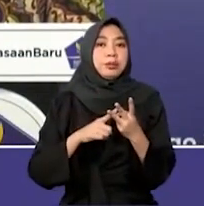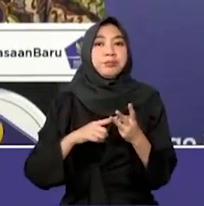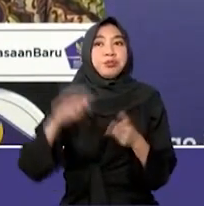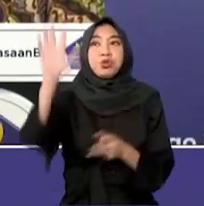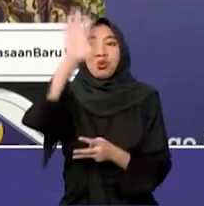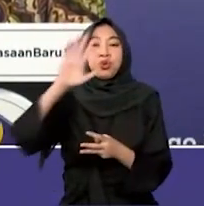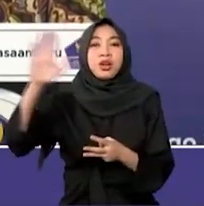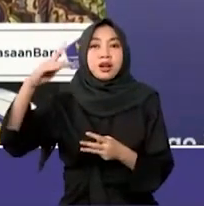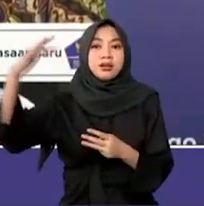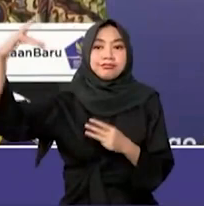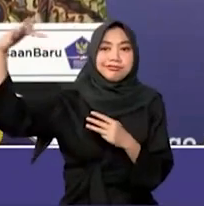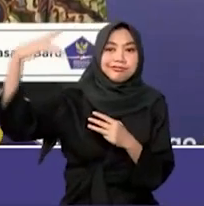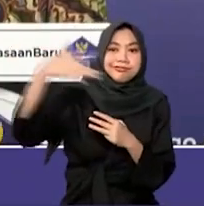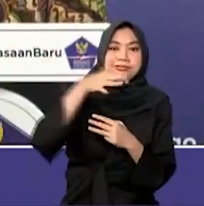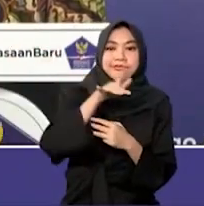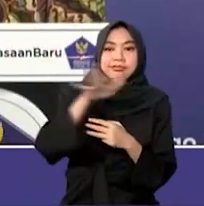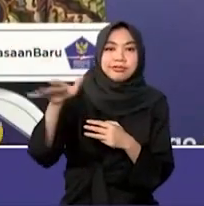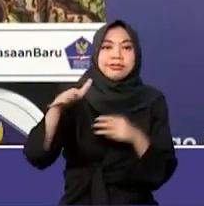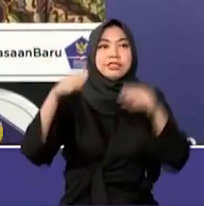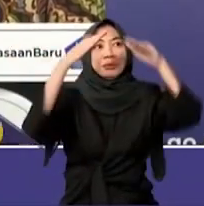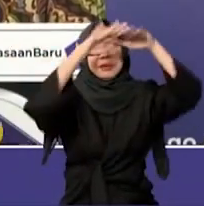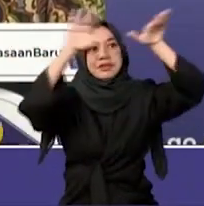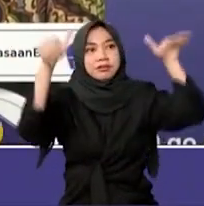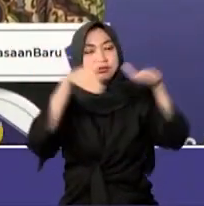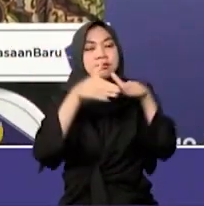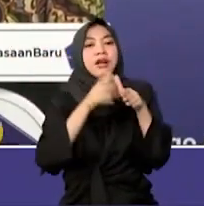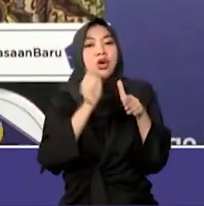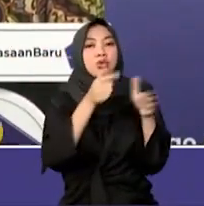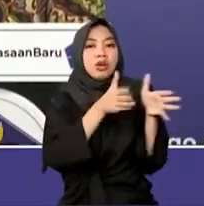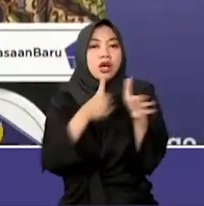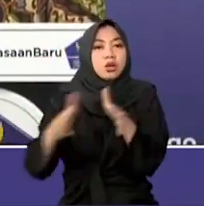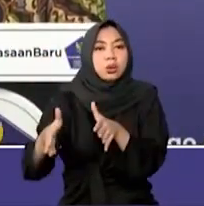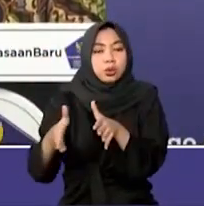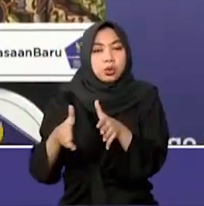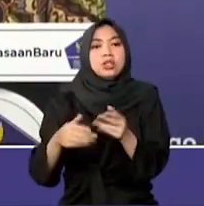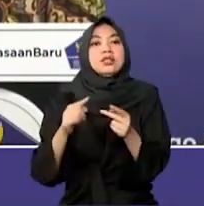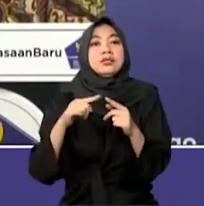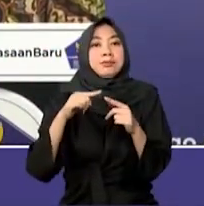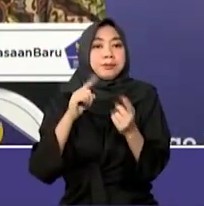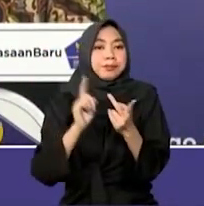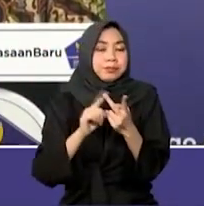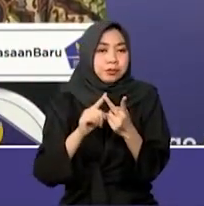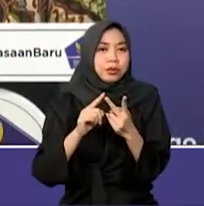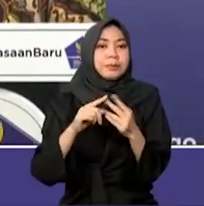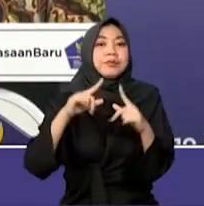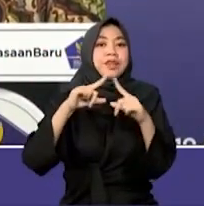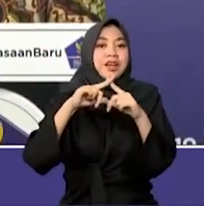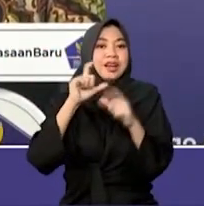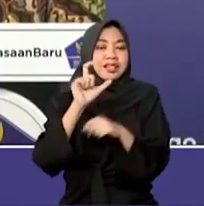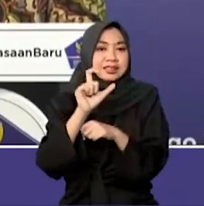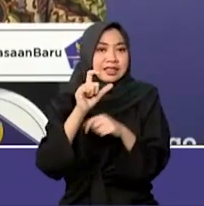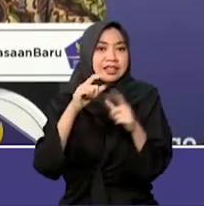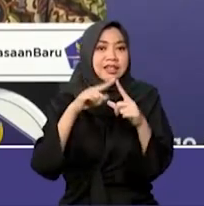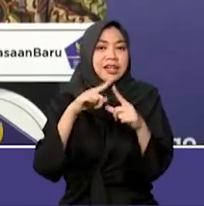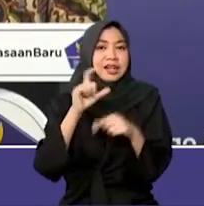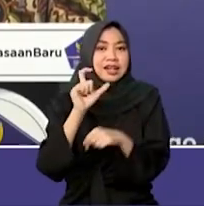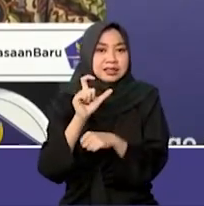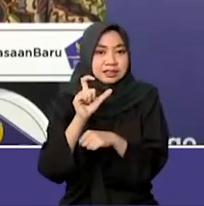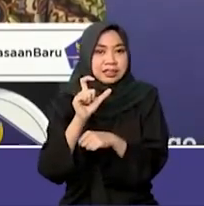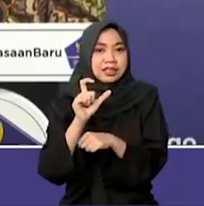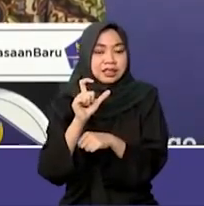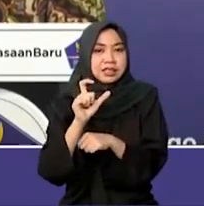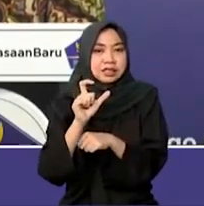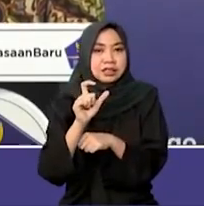udara menjadi penting diupayakan penggunaan pendingin udara diawali